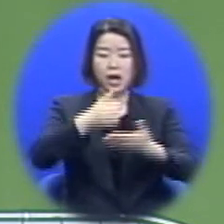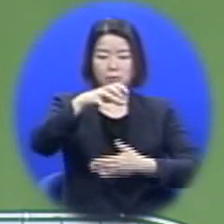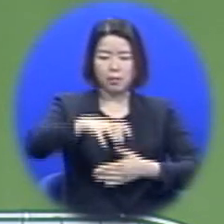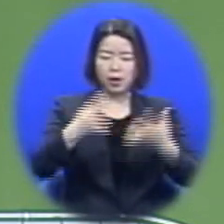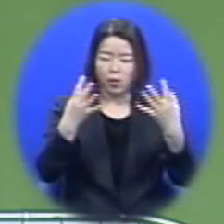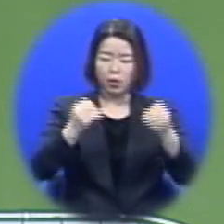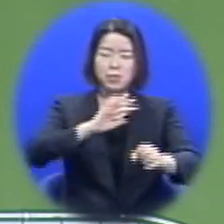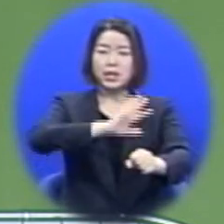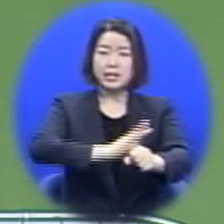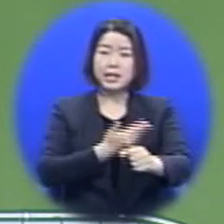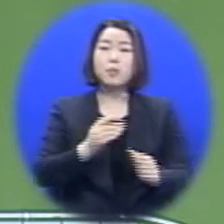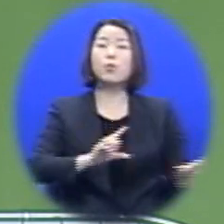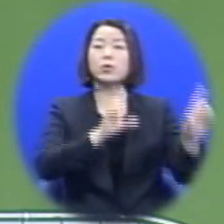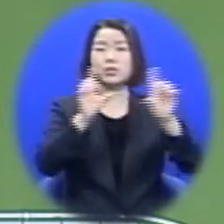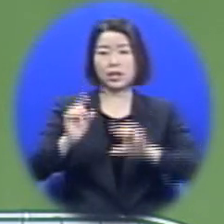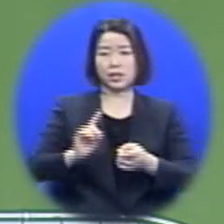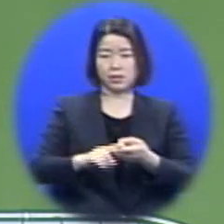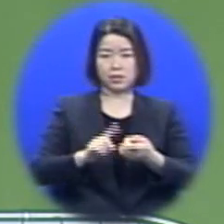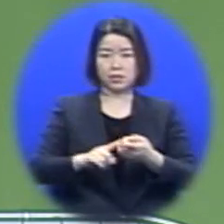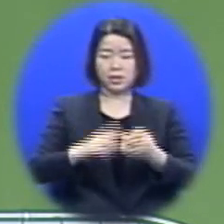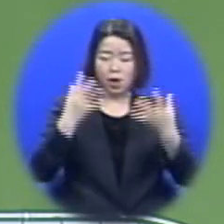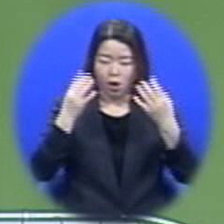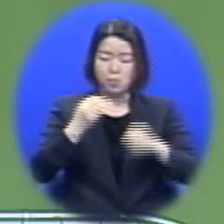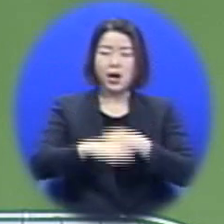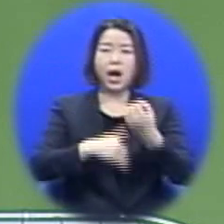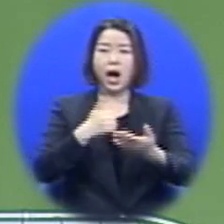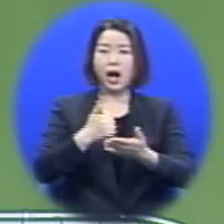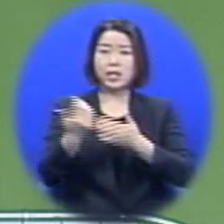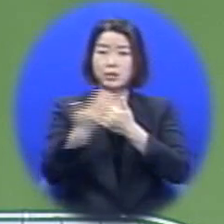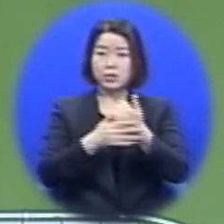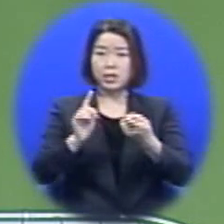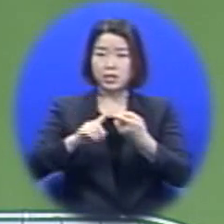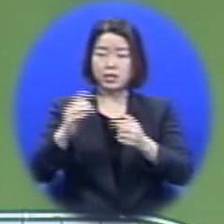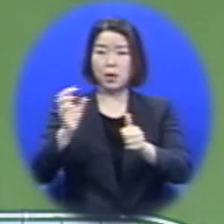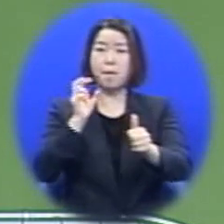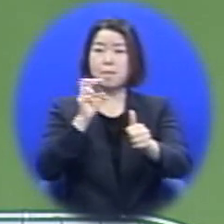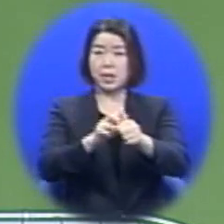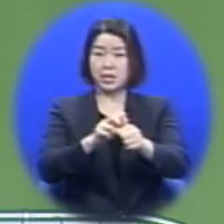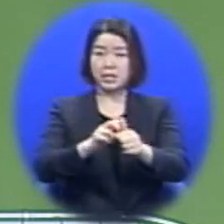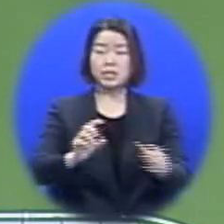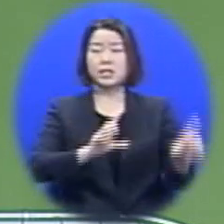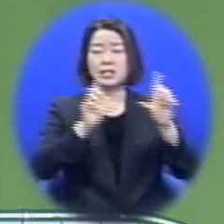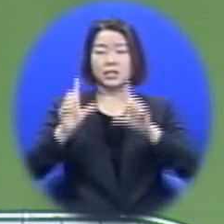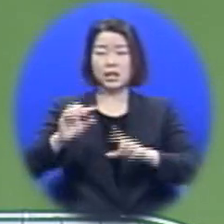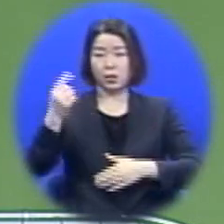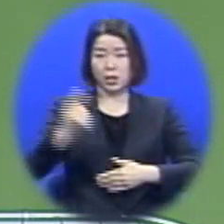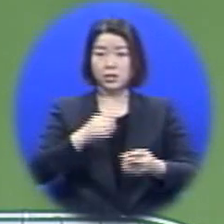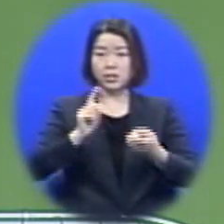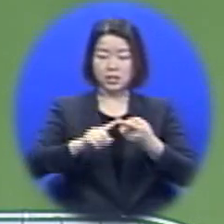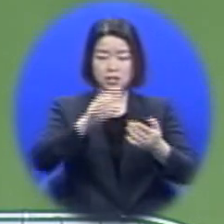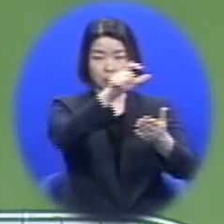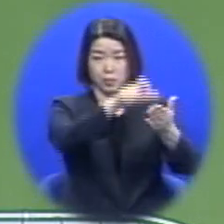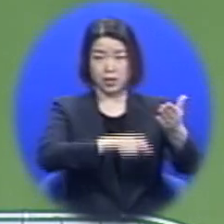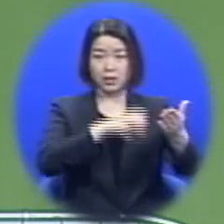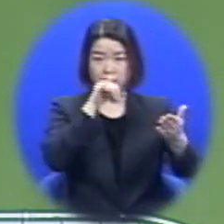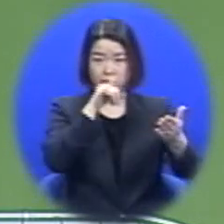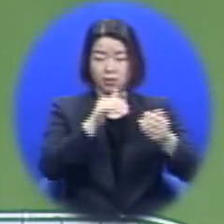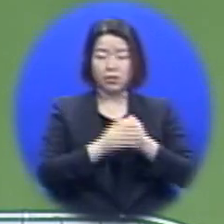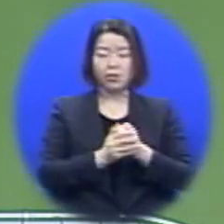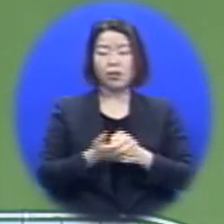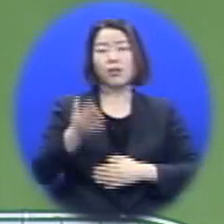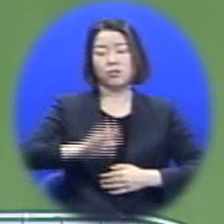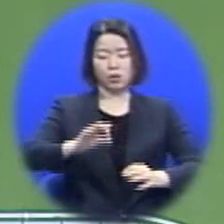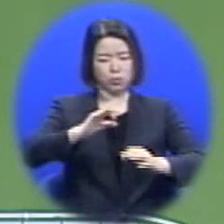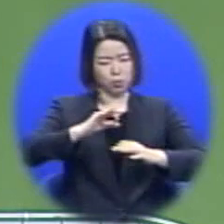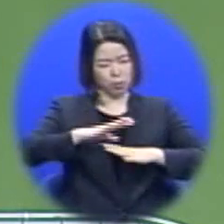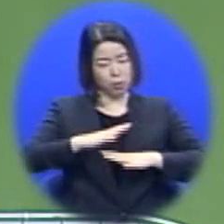살았는지, 얼마나 하나님의 은혜를 배신하고 살았는지에 대한 이야기가 나오는데, 근데 참 놀라웠게도